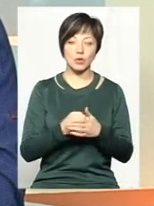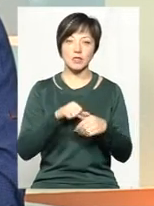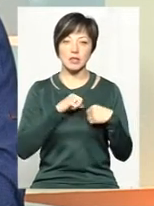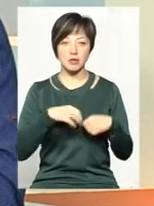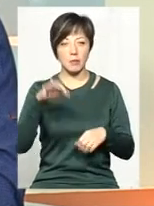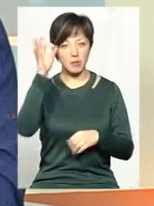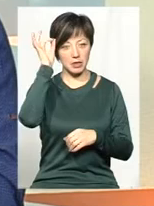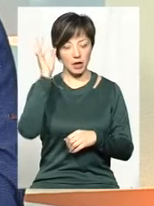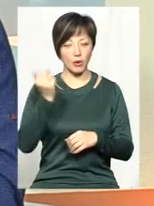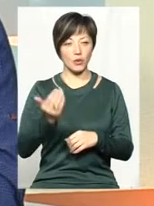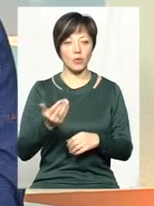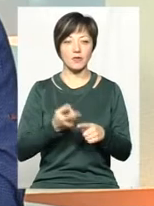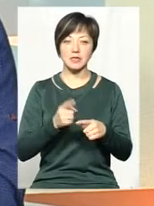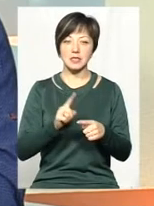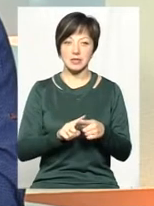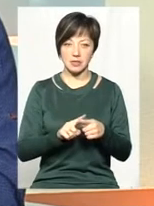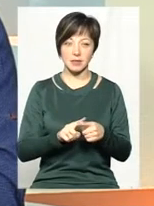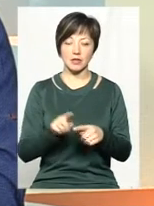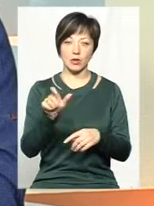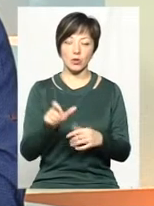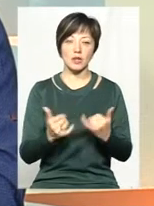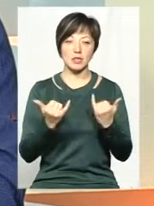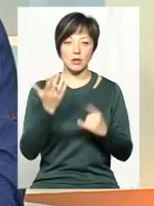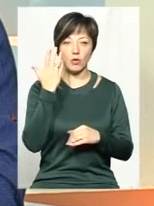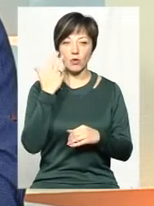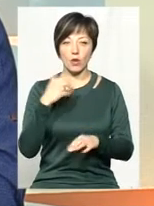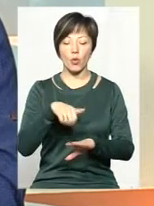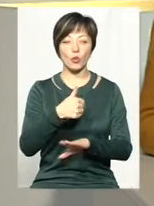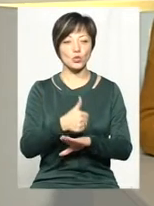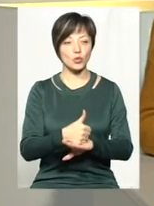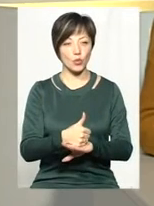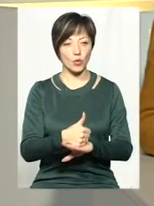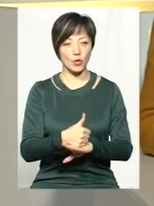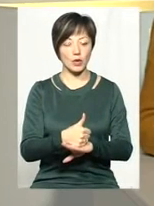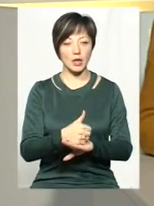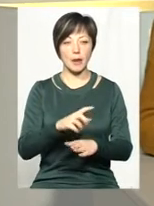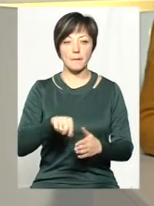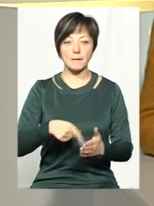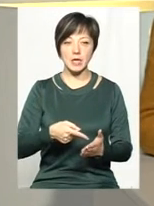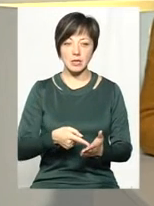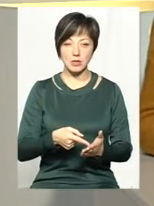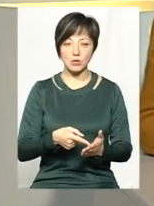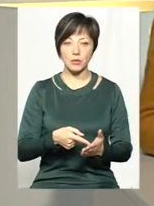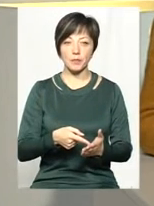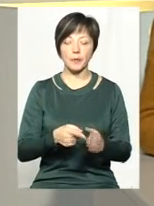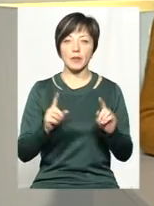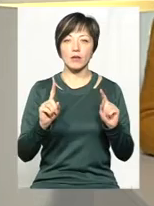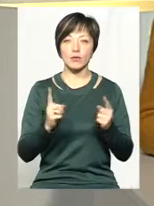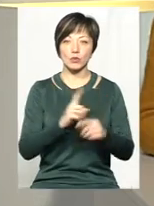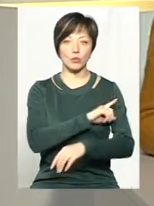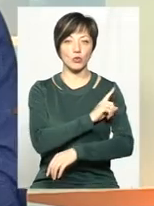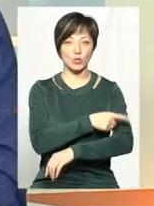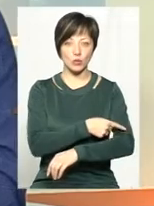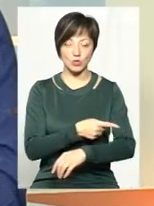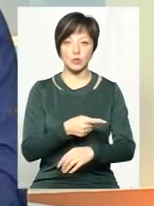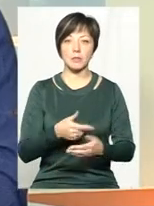ще пам'ятаю його в цій ролі, і зараз, коли він очолює місто, він дуже потужно,